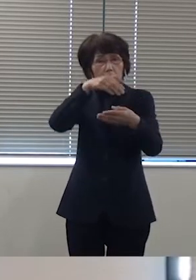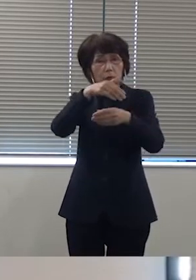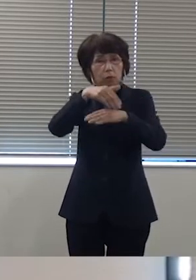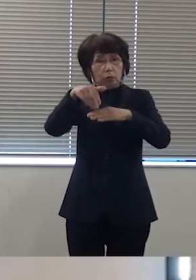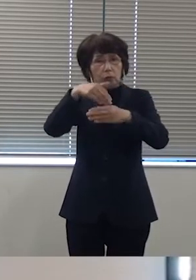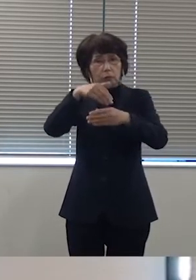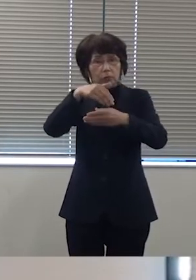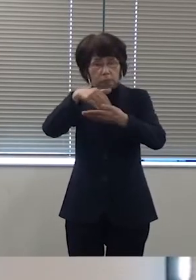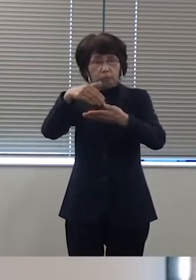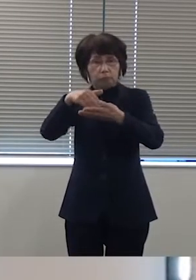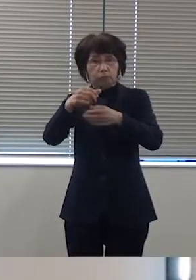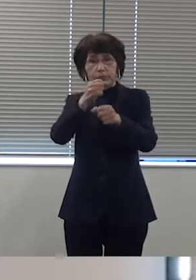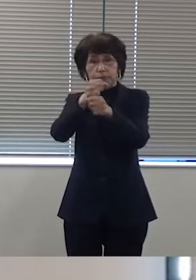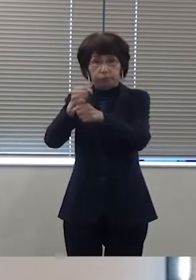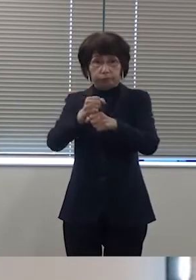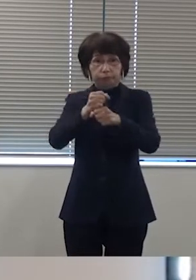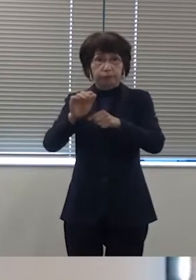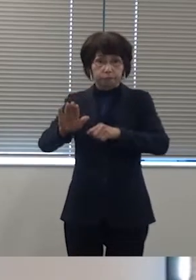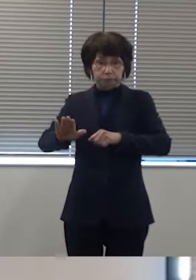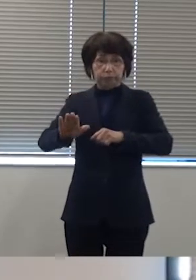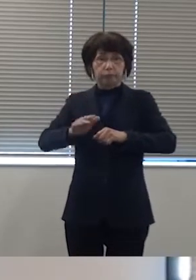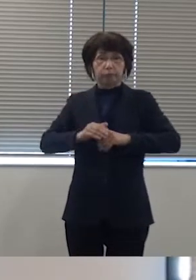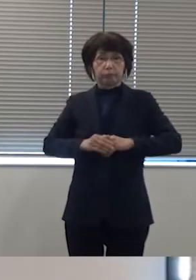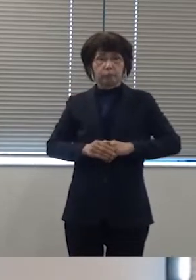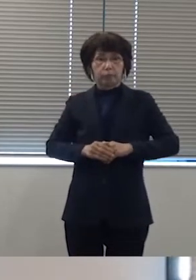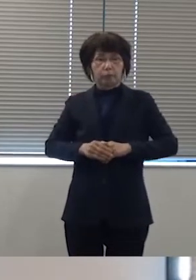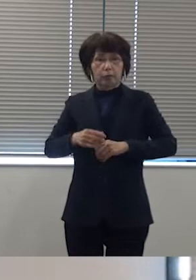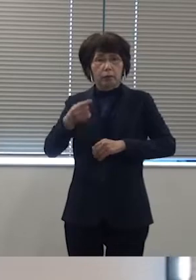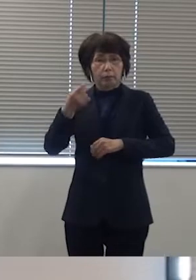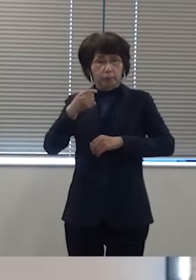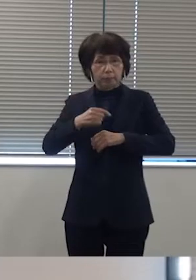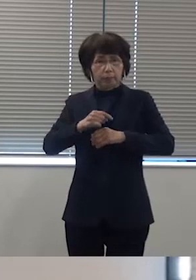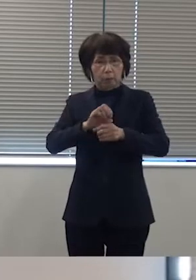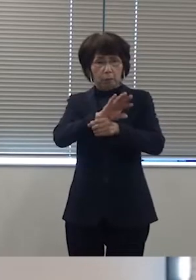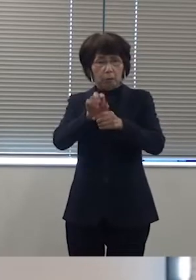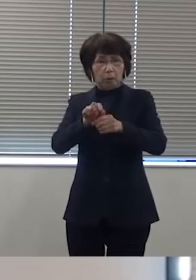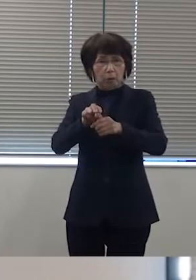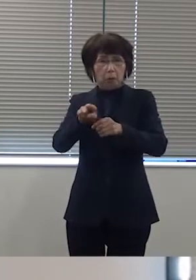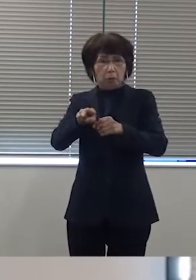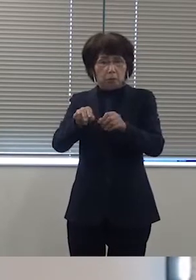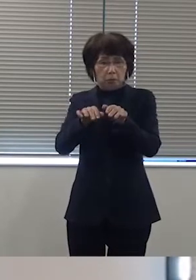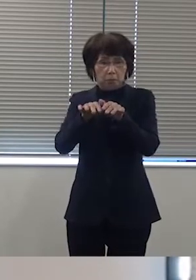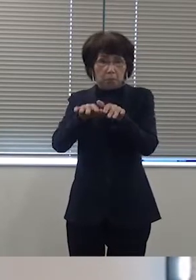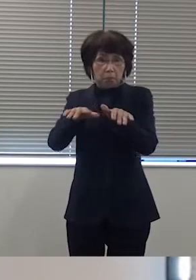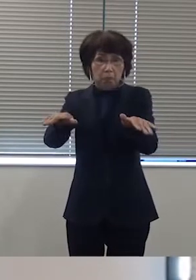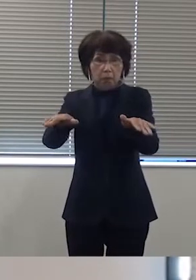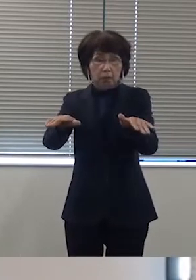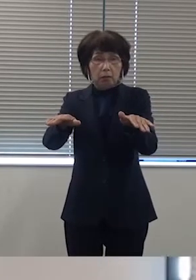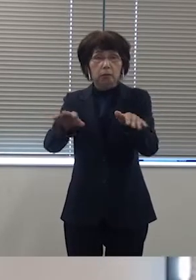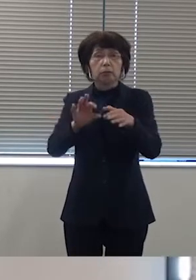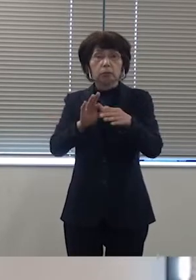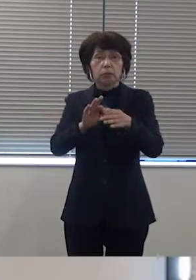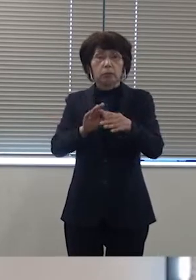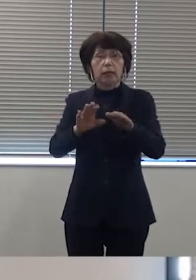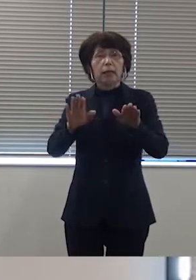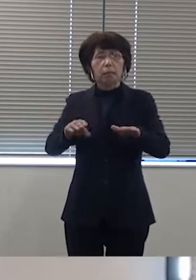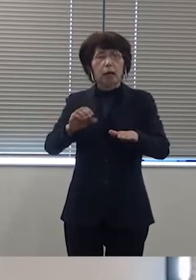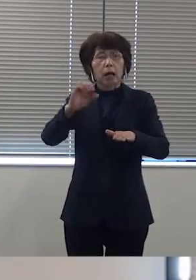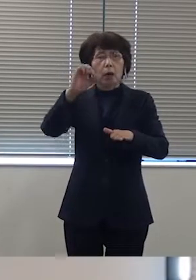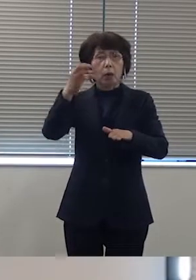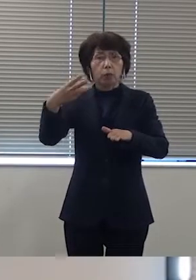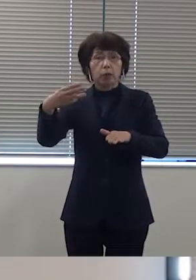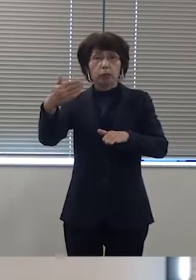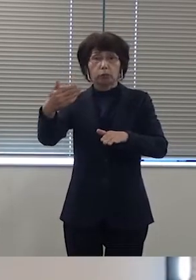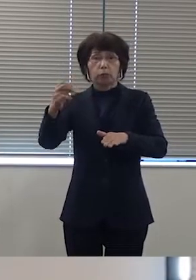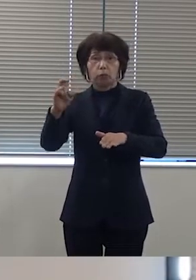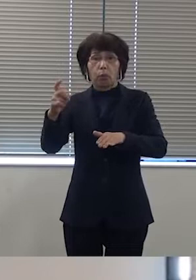ております。気になりますコロナウイルスの感染ですけれども、まあ、オミクロンが今高止まり